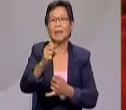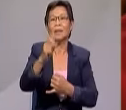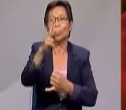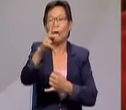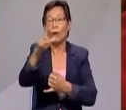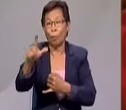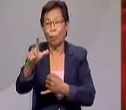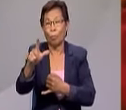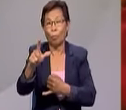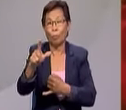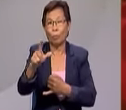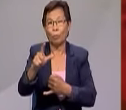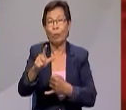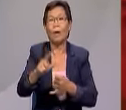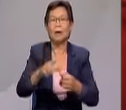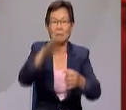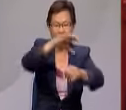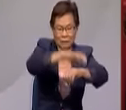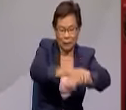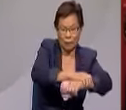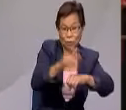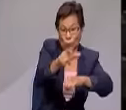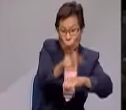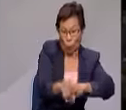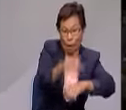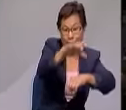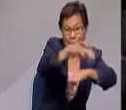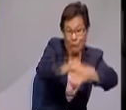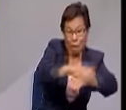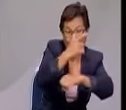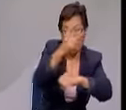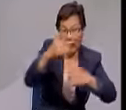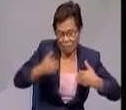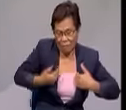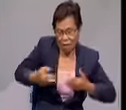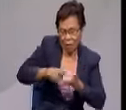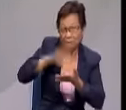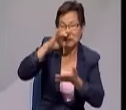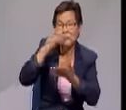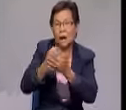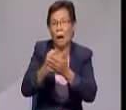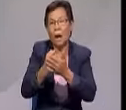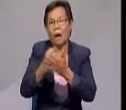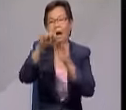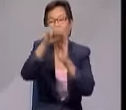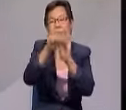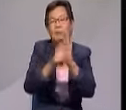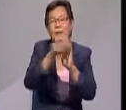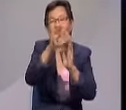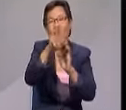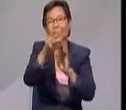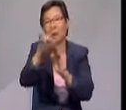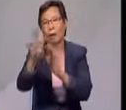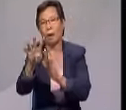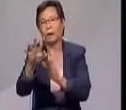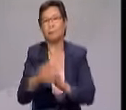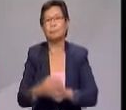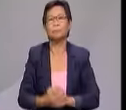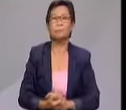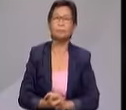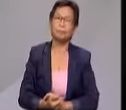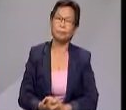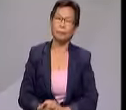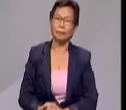Kontinjen Kuala Lumpur juga menahan seorang lelaki kerana mempunyai rekod jenayah di bawah Seksyen 324 Kanun